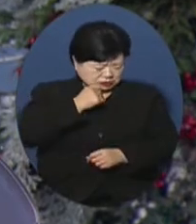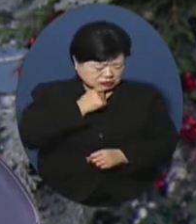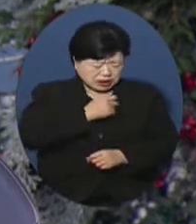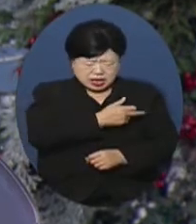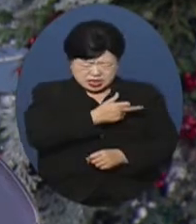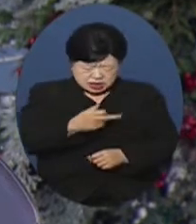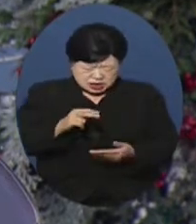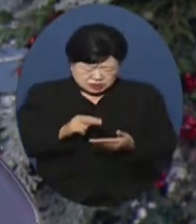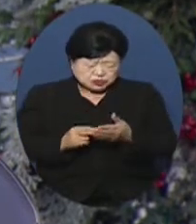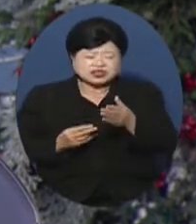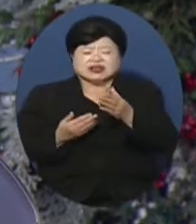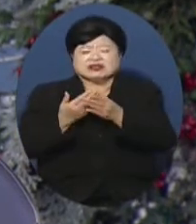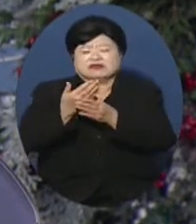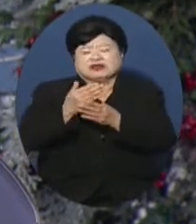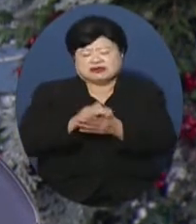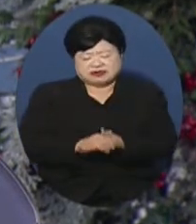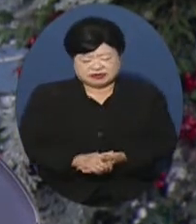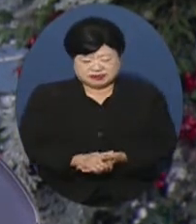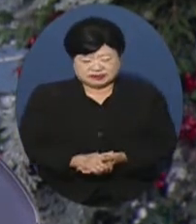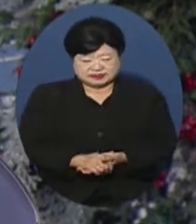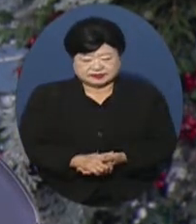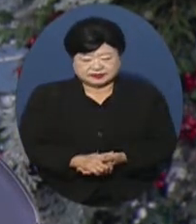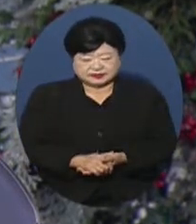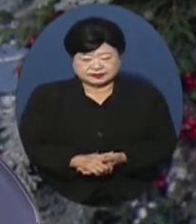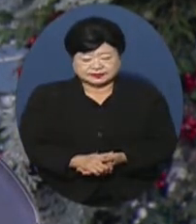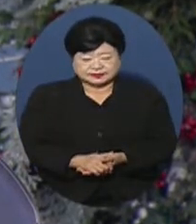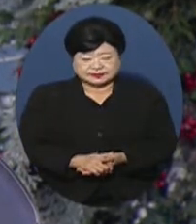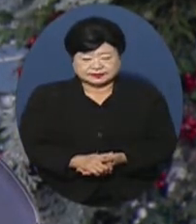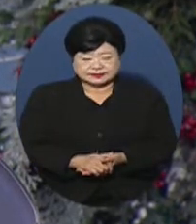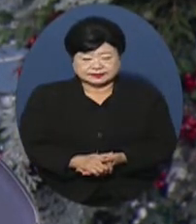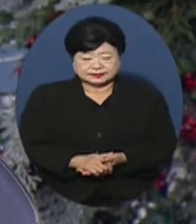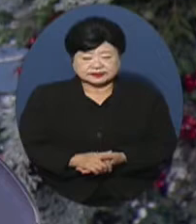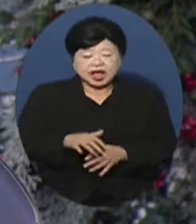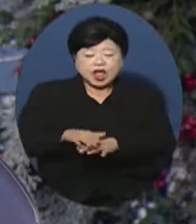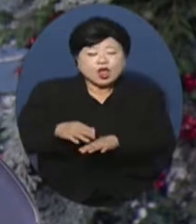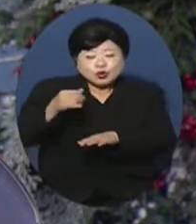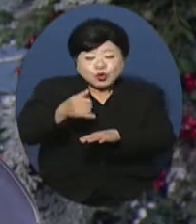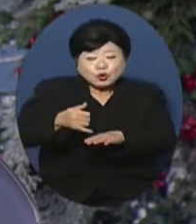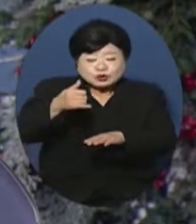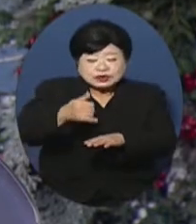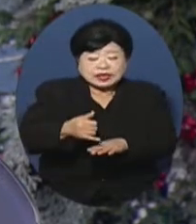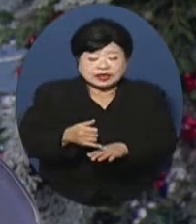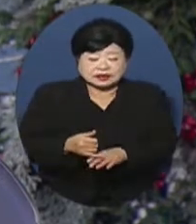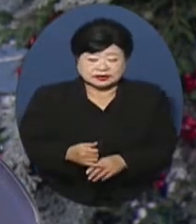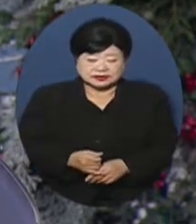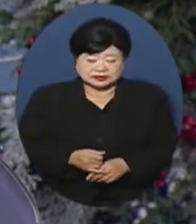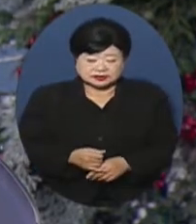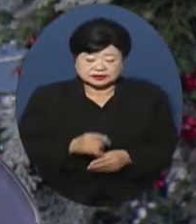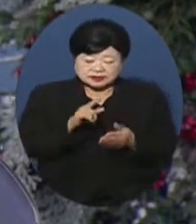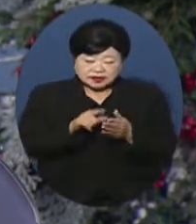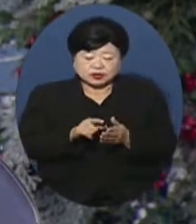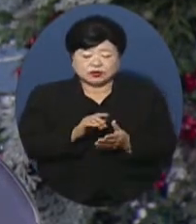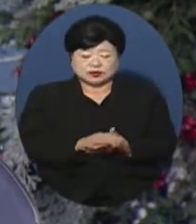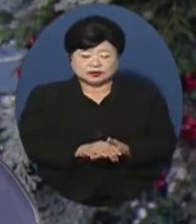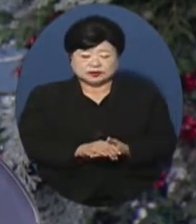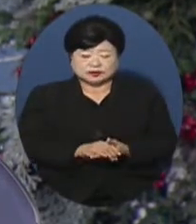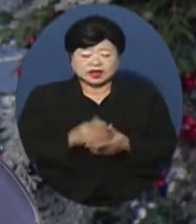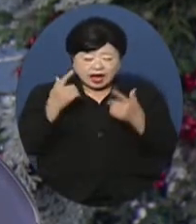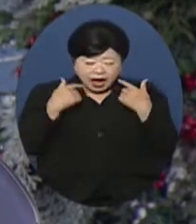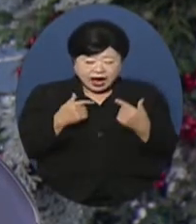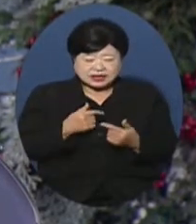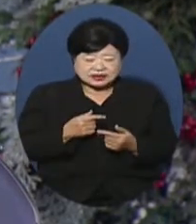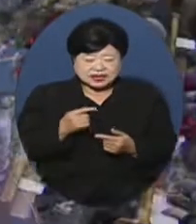크지는 계시게 순이야 용사를 죄 볼때 좀 보면 항상